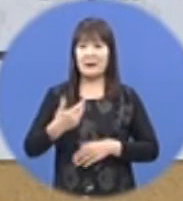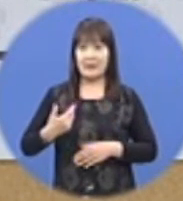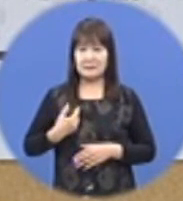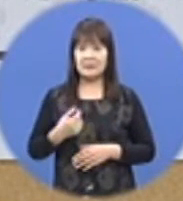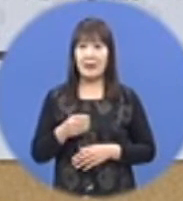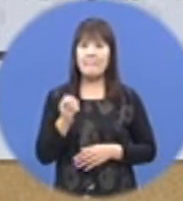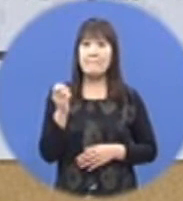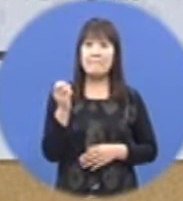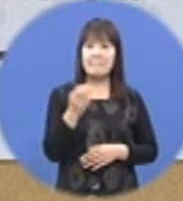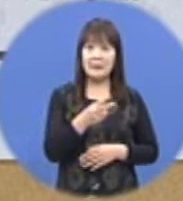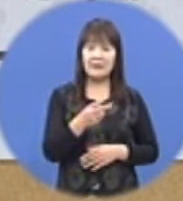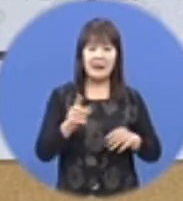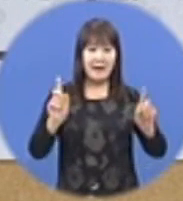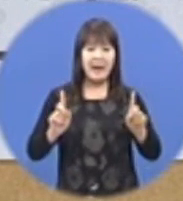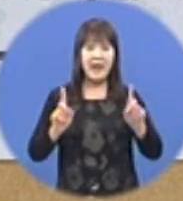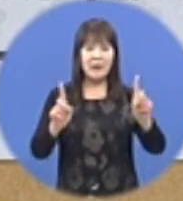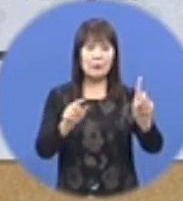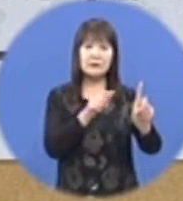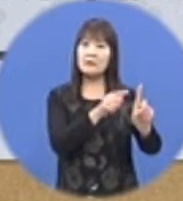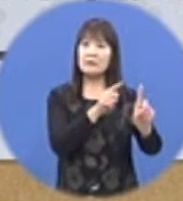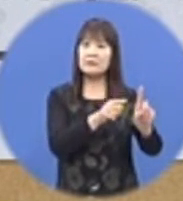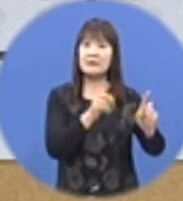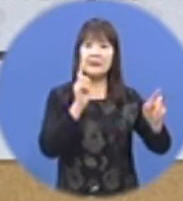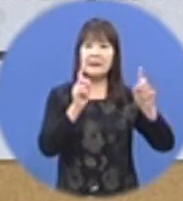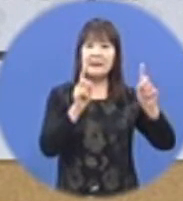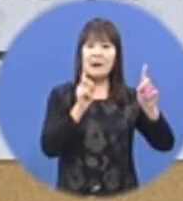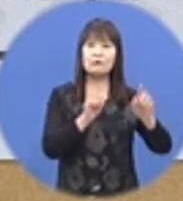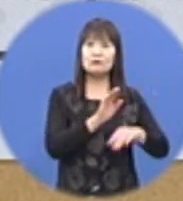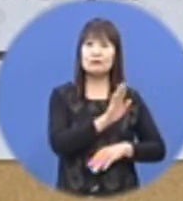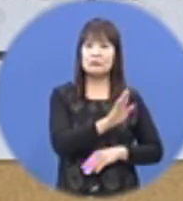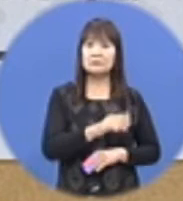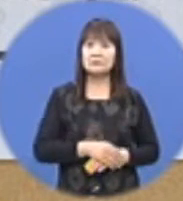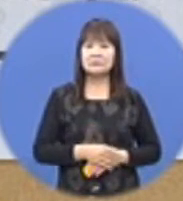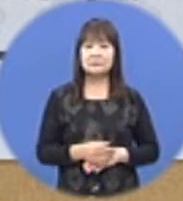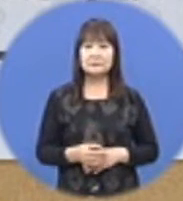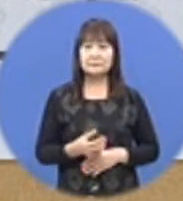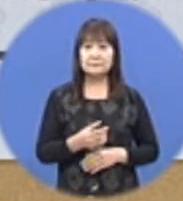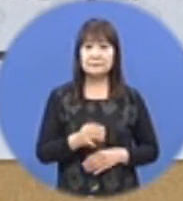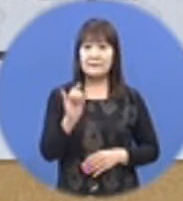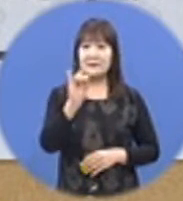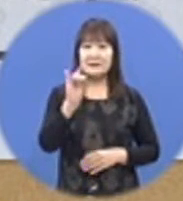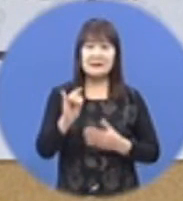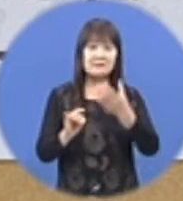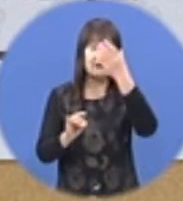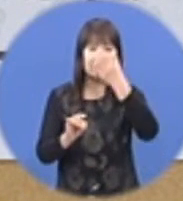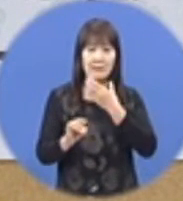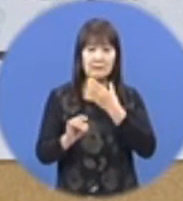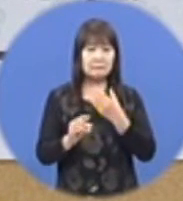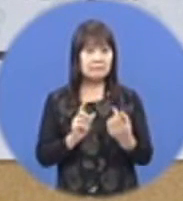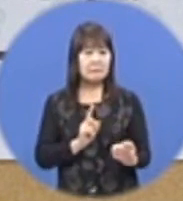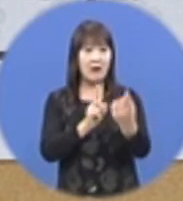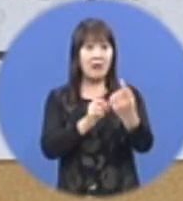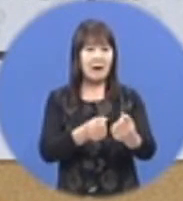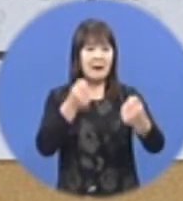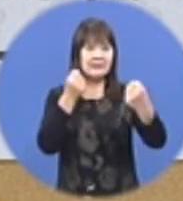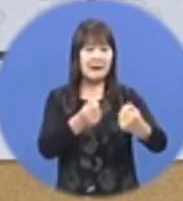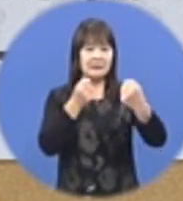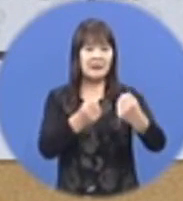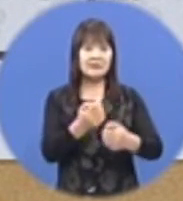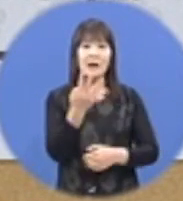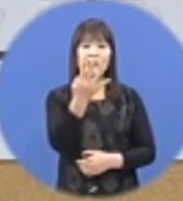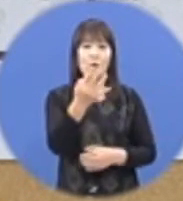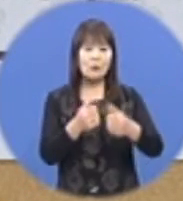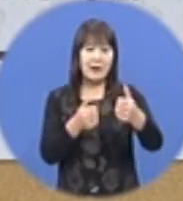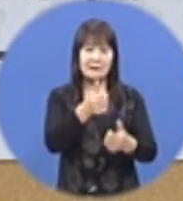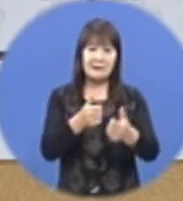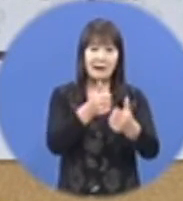またクイズラリーと並行してもう1つゲームがあります。キツネ面をつけた忍者とじゃんけんで対決し、4回勝って